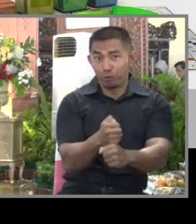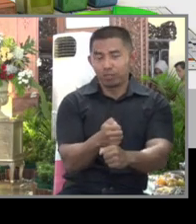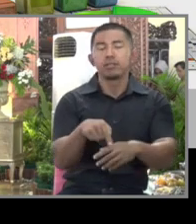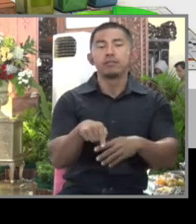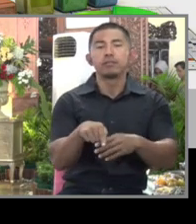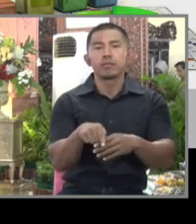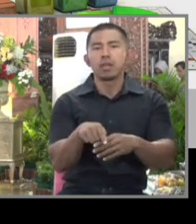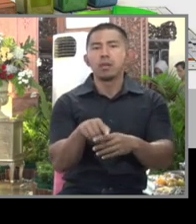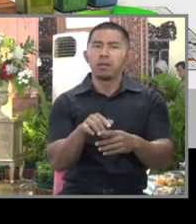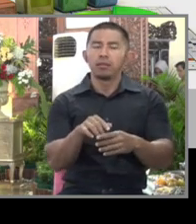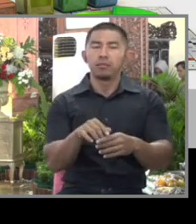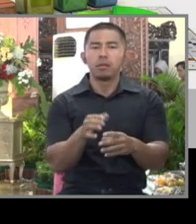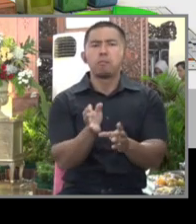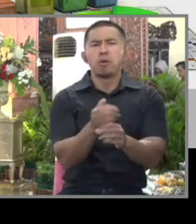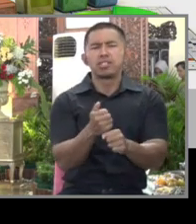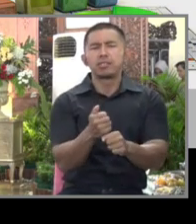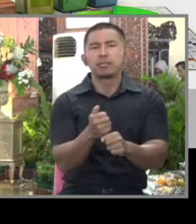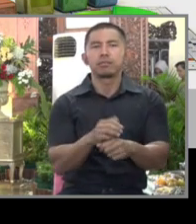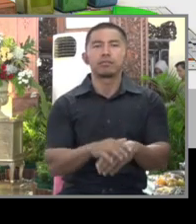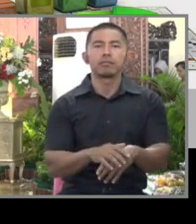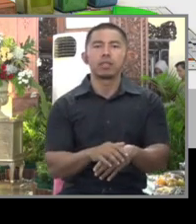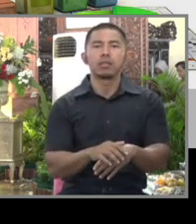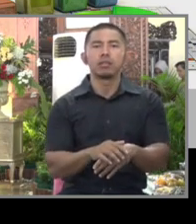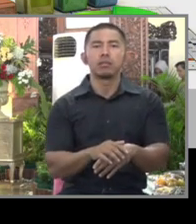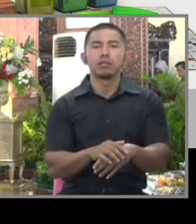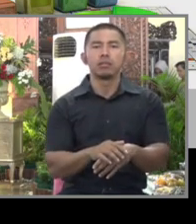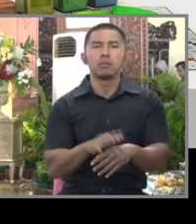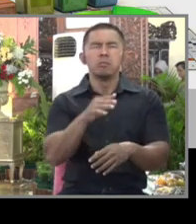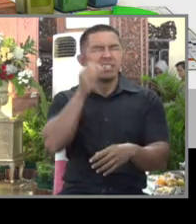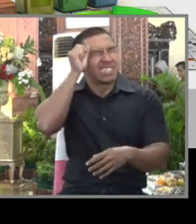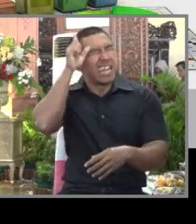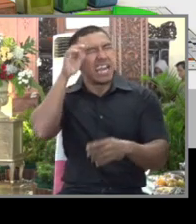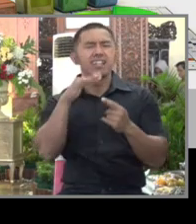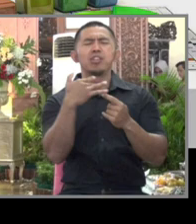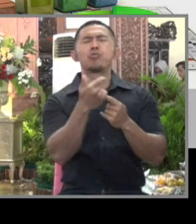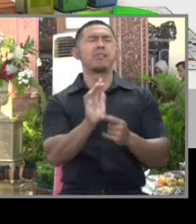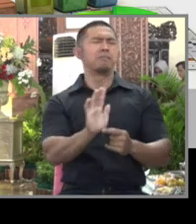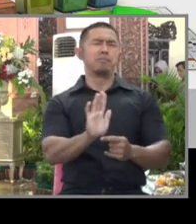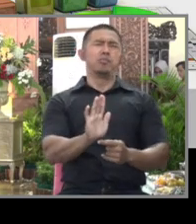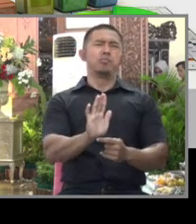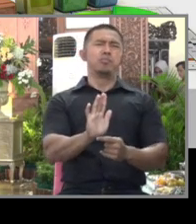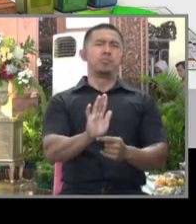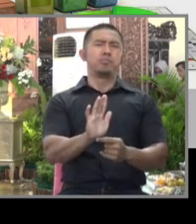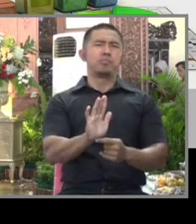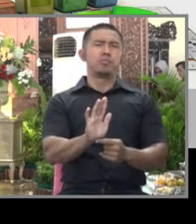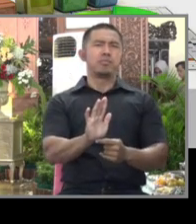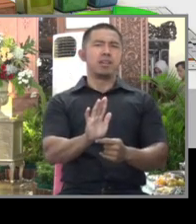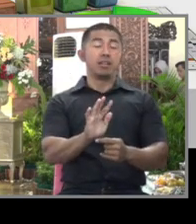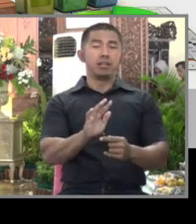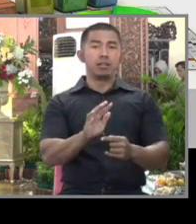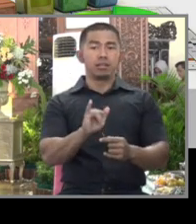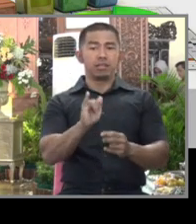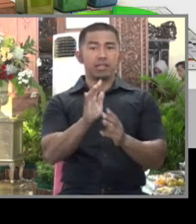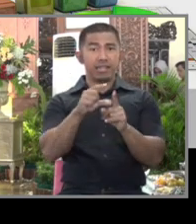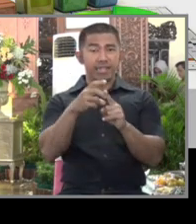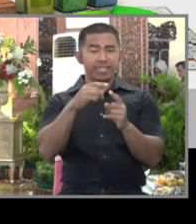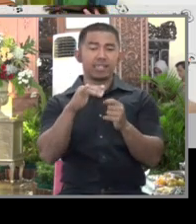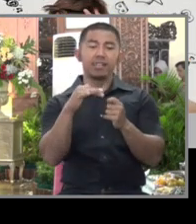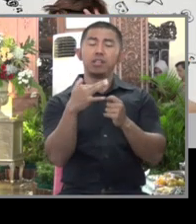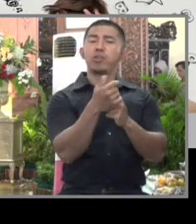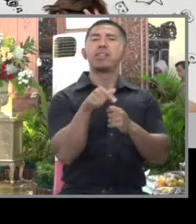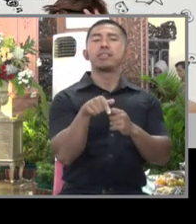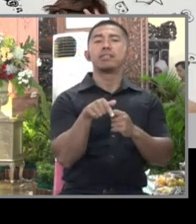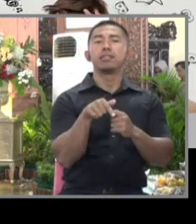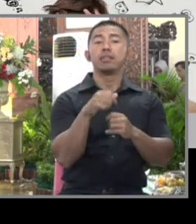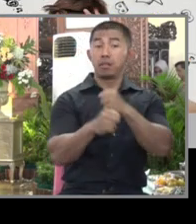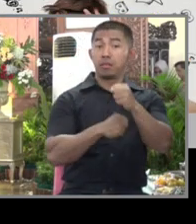Masih belum juga optimalnya usaha pelestarian lingkungan. Indeks lingkungan, indeks kualitas lingkungan hidup